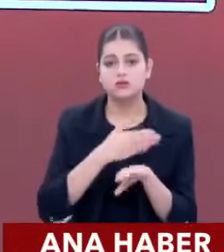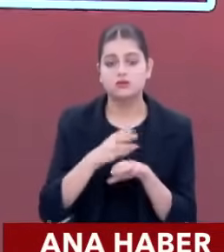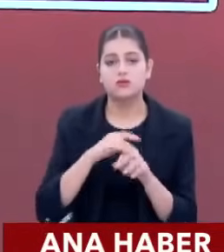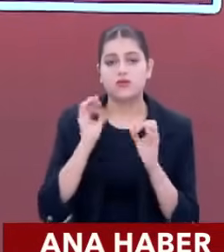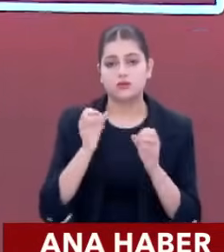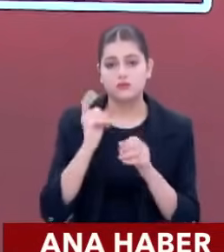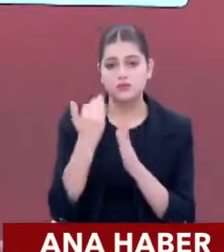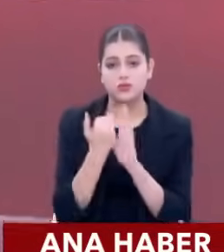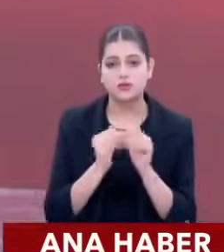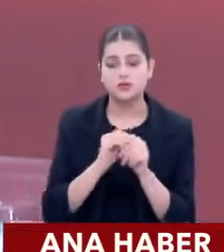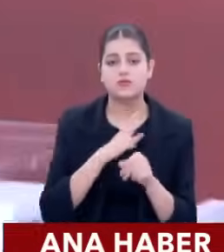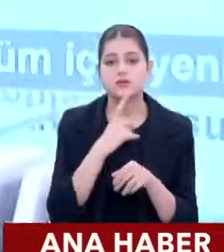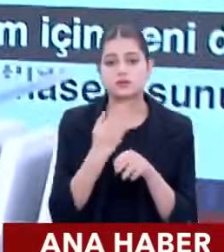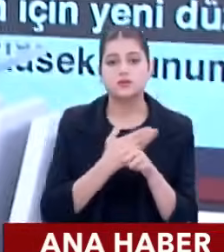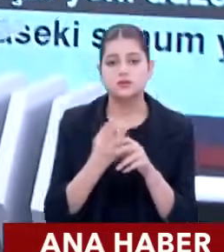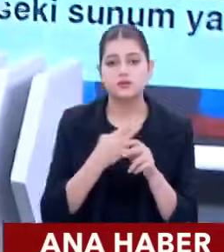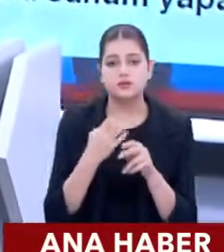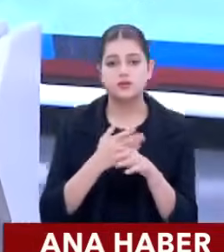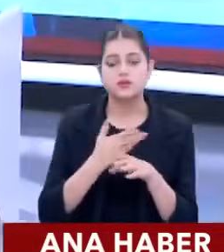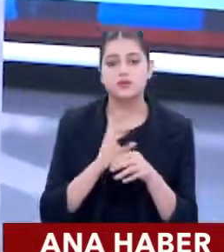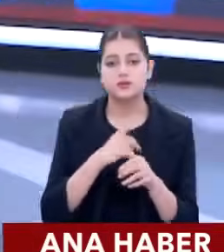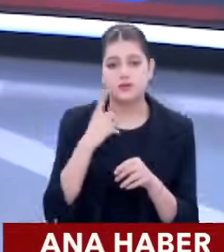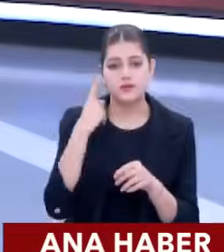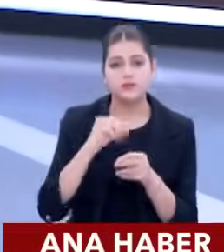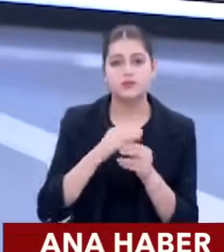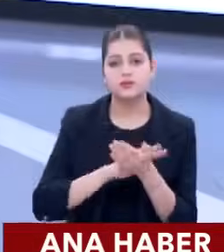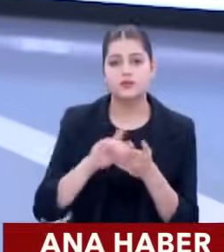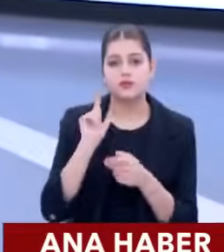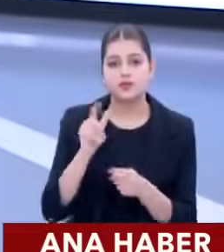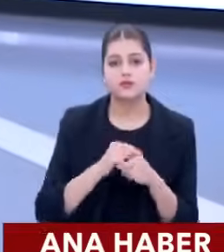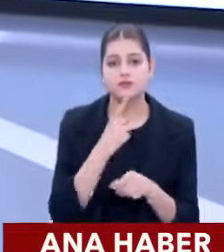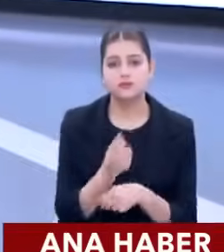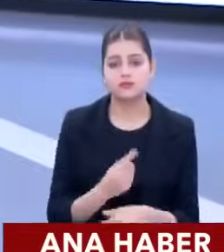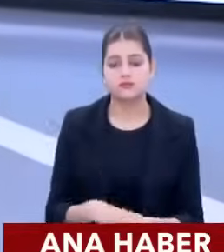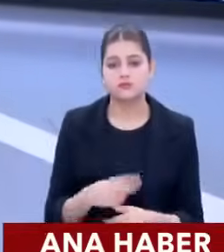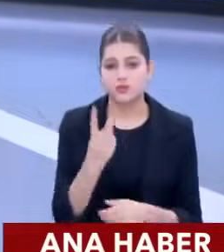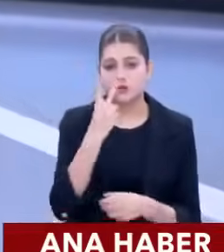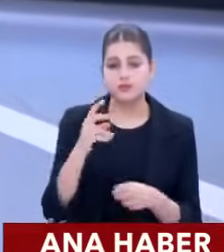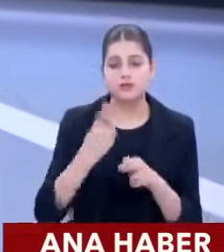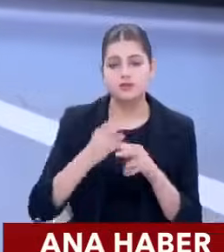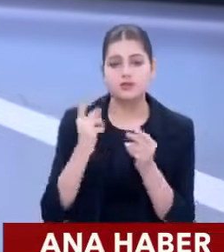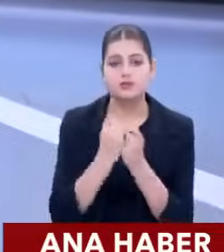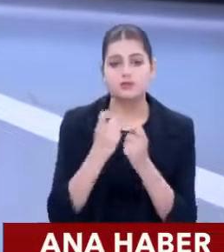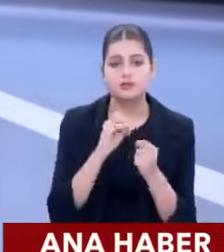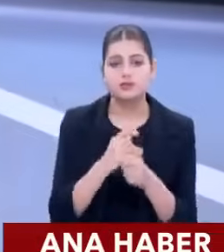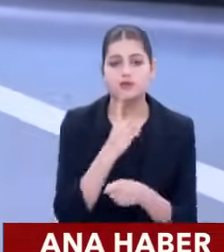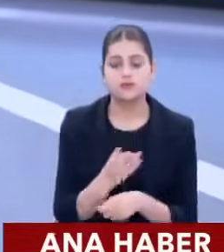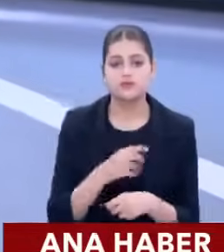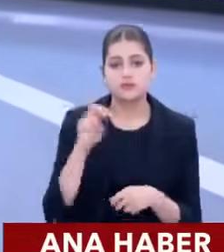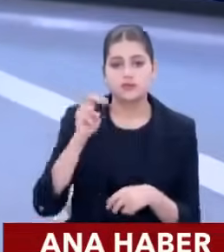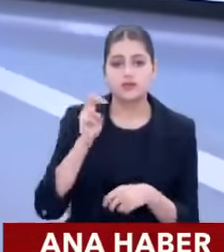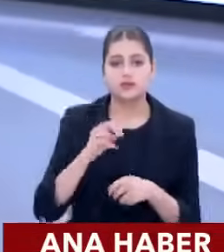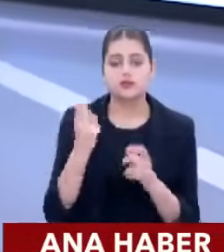önemli başlıklar var Çünkü dediğim gibi hükümetin halletmesi gereken gözler kritik kabine toplantısında